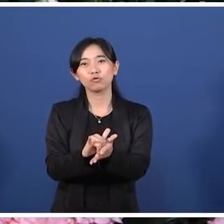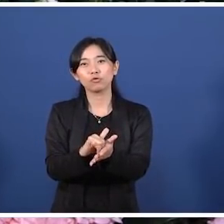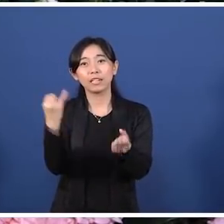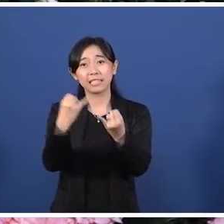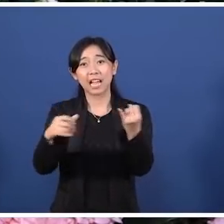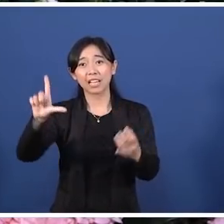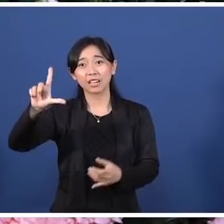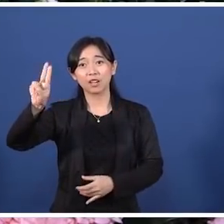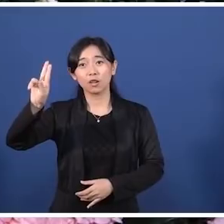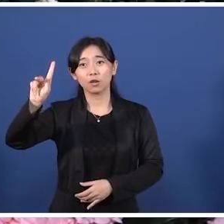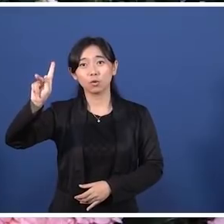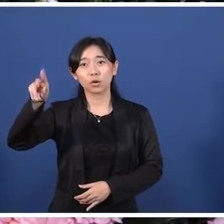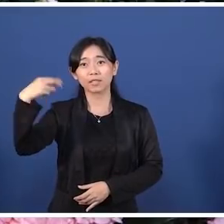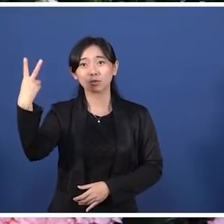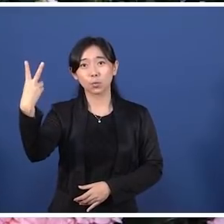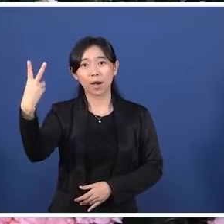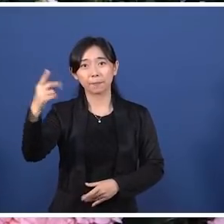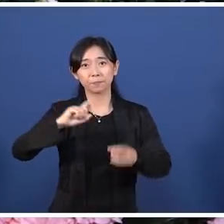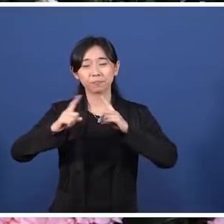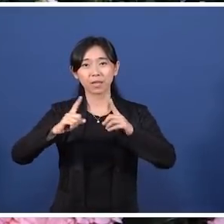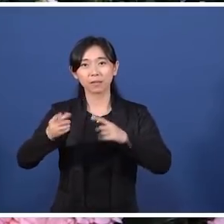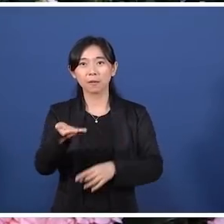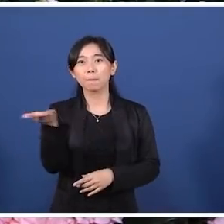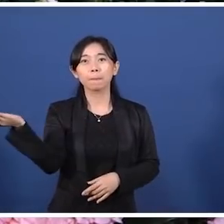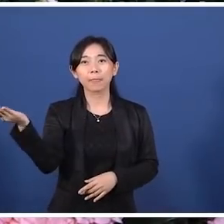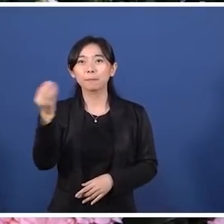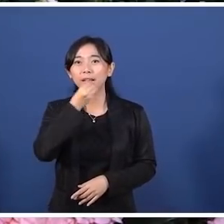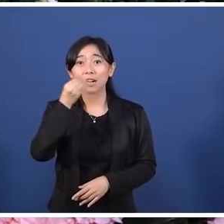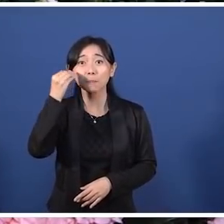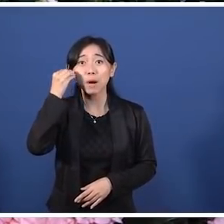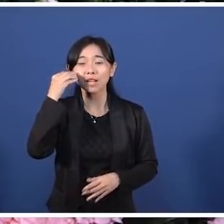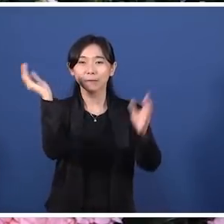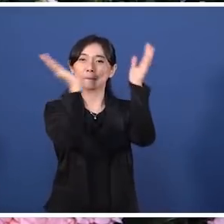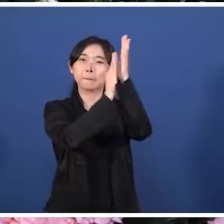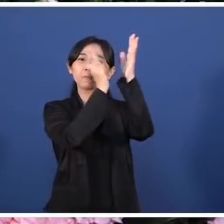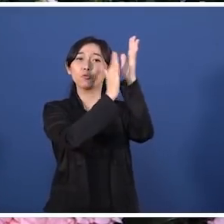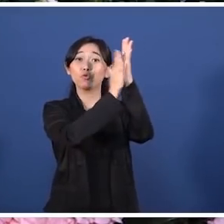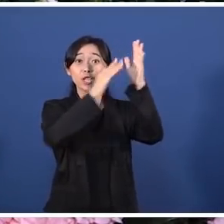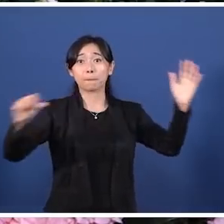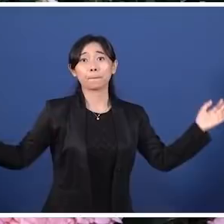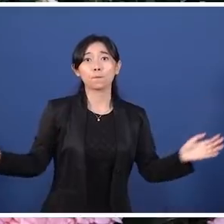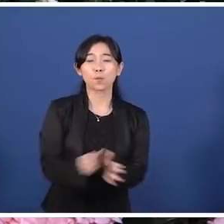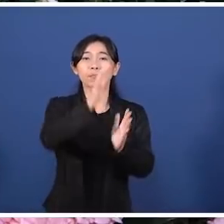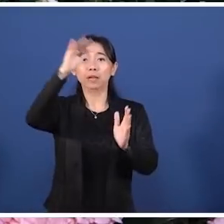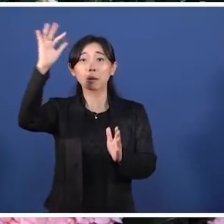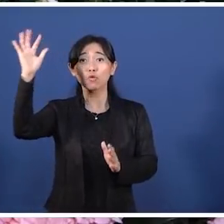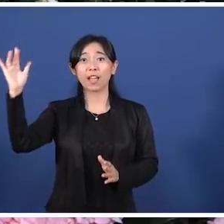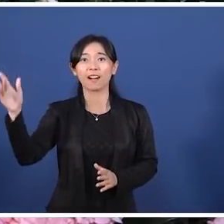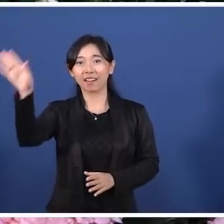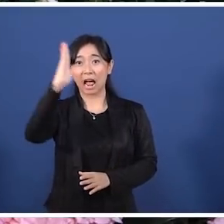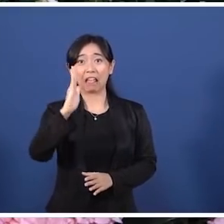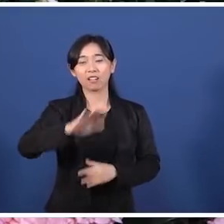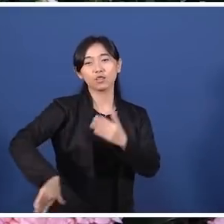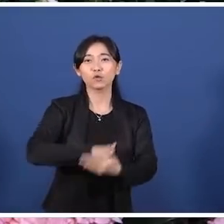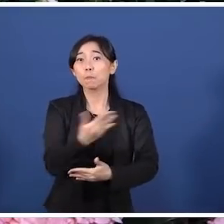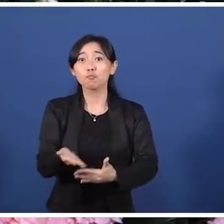Lukas pasal 2 dituliskan bahwa mereka kembali memuji dan memuliakan Allah. Karena segala